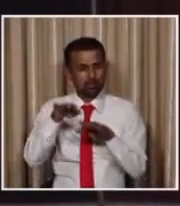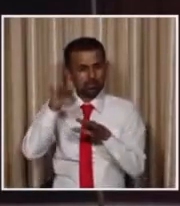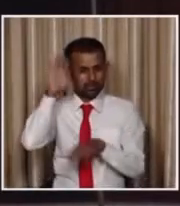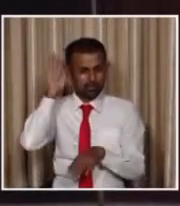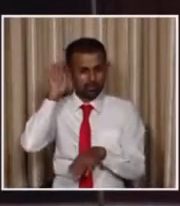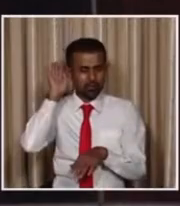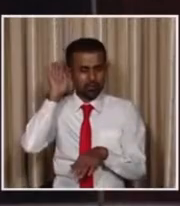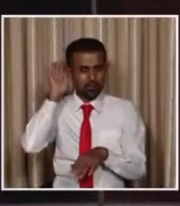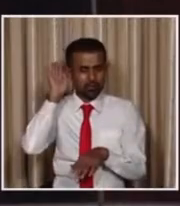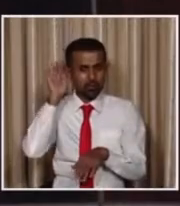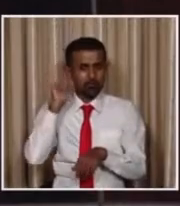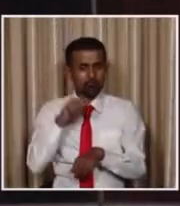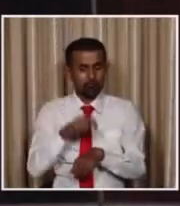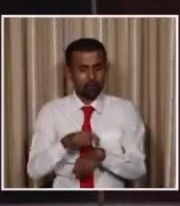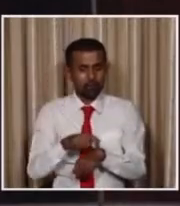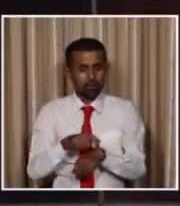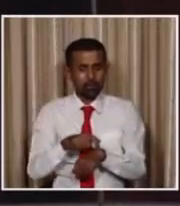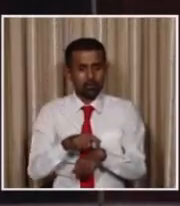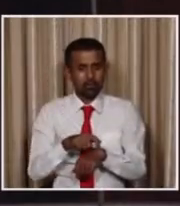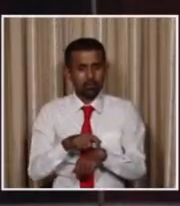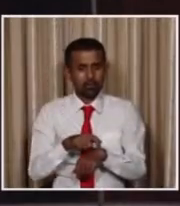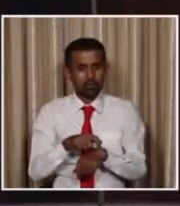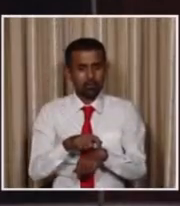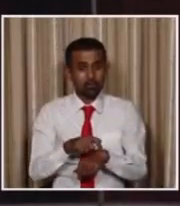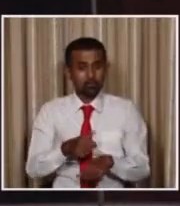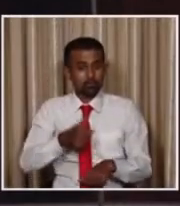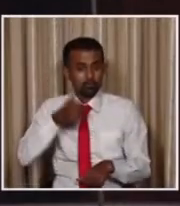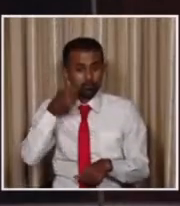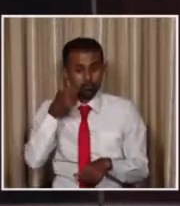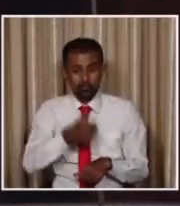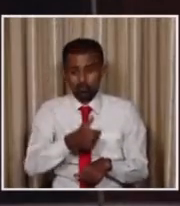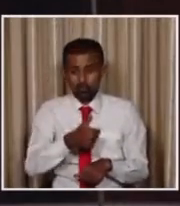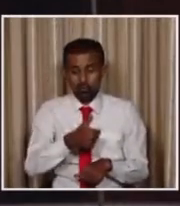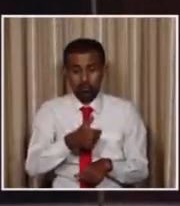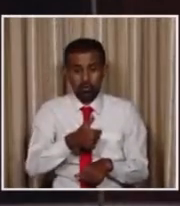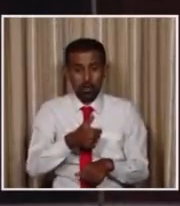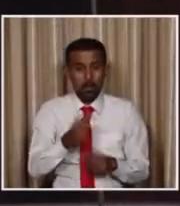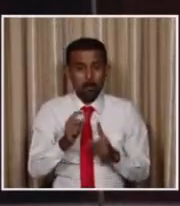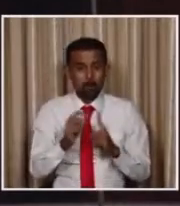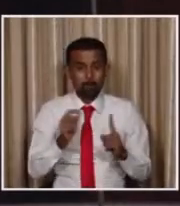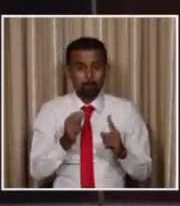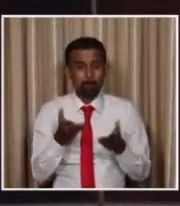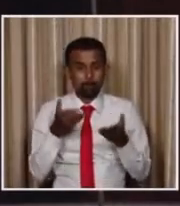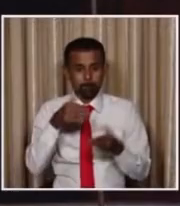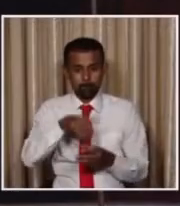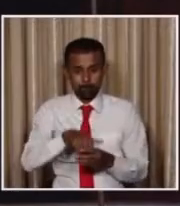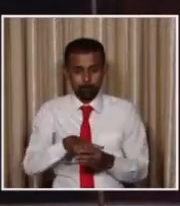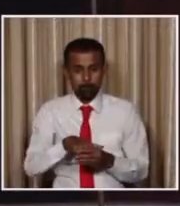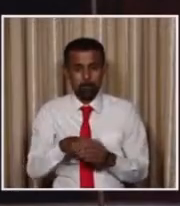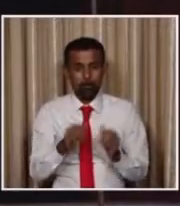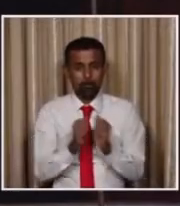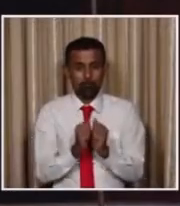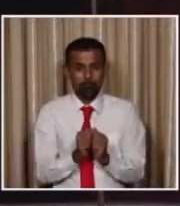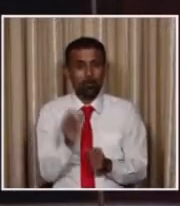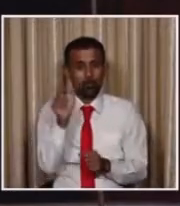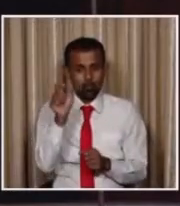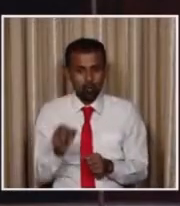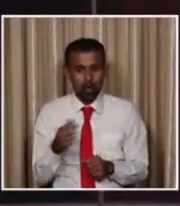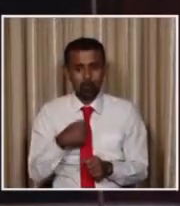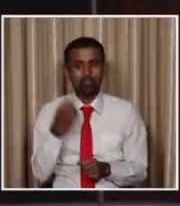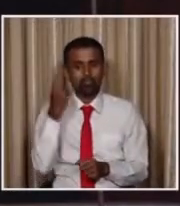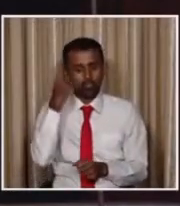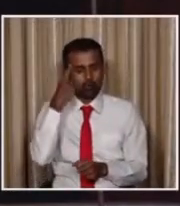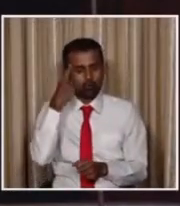ekthara awasthawakadi kirtimatta me parlimenthula katiyutu kala kenek bawa api danna